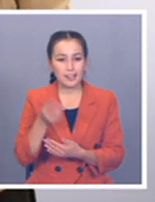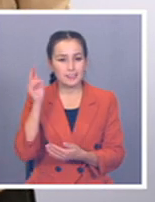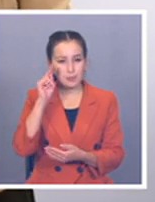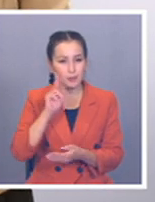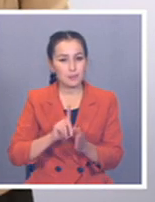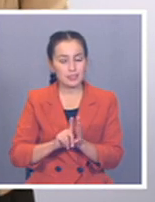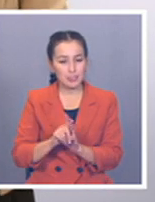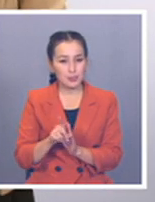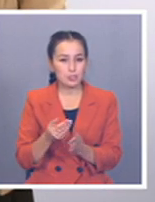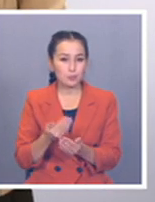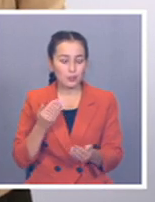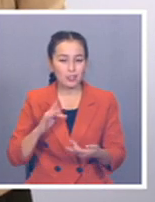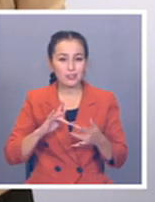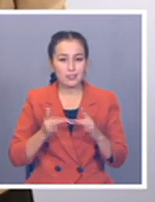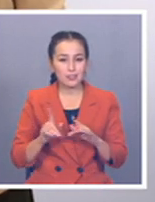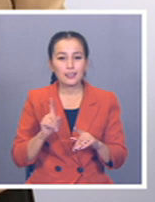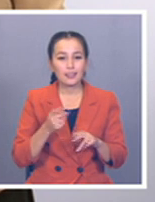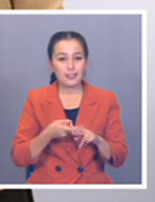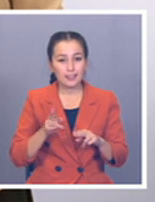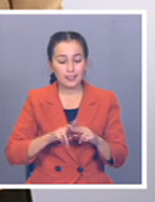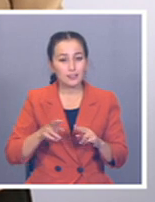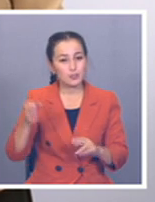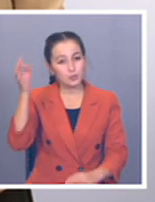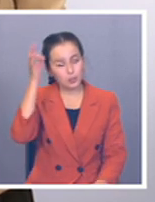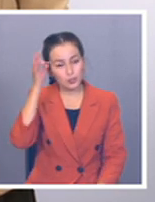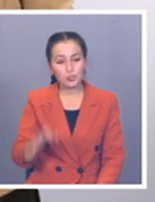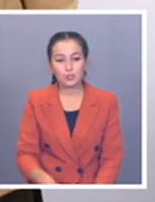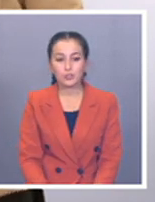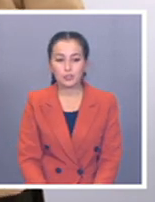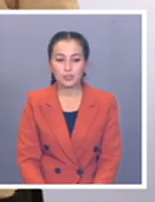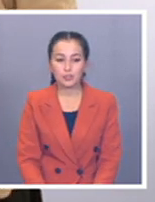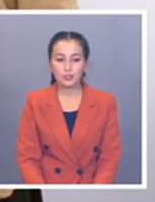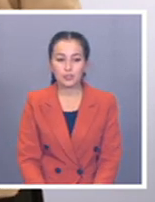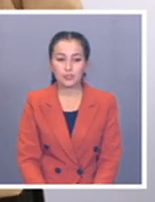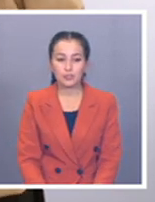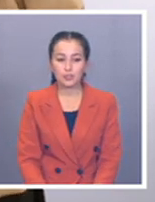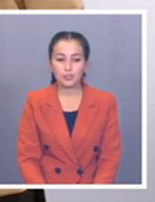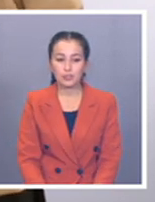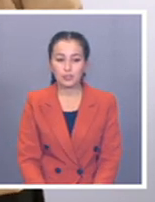бұрын, интернет дегеніміз не екен есімізге түсіріп көрейік.